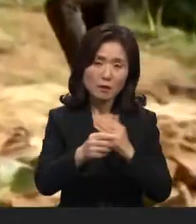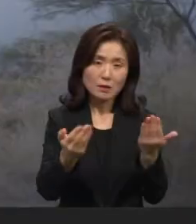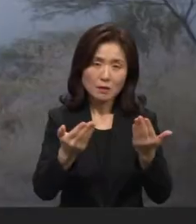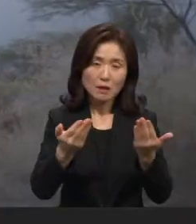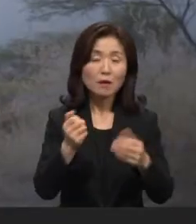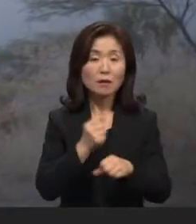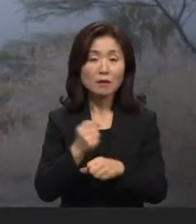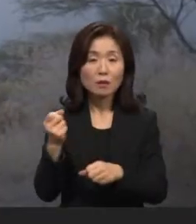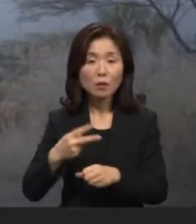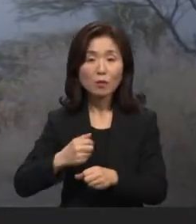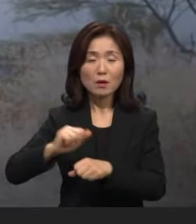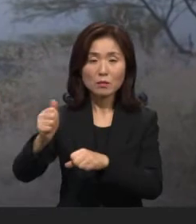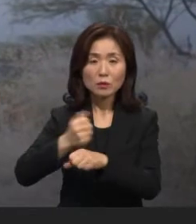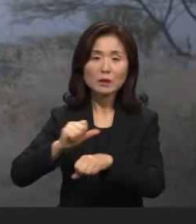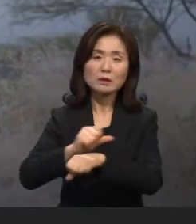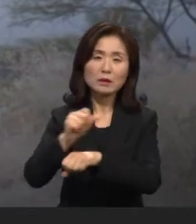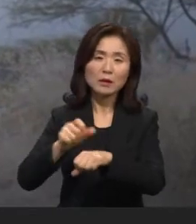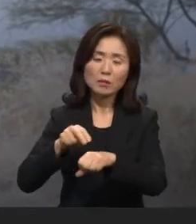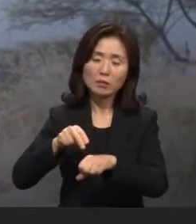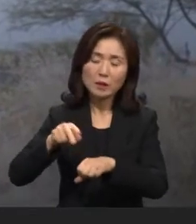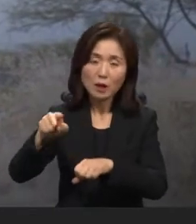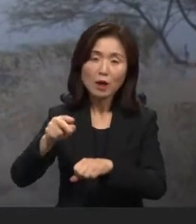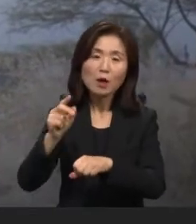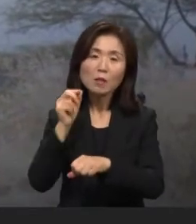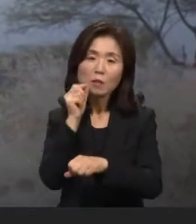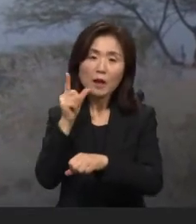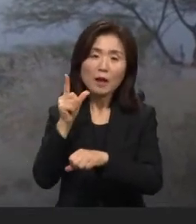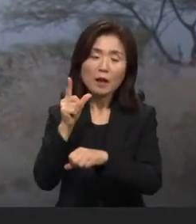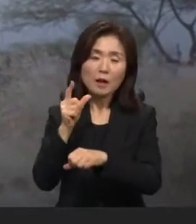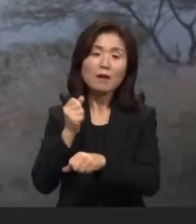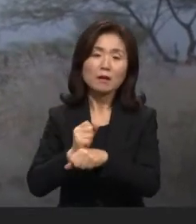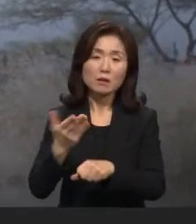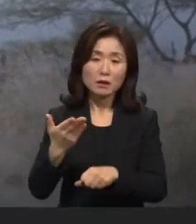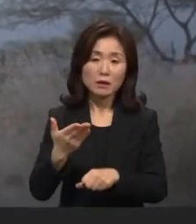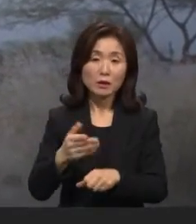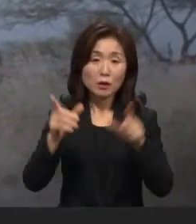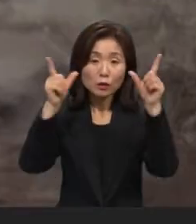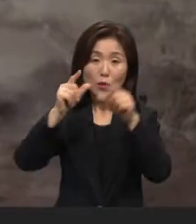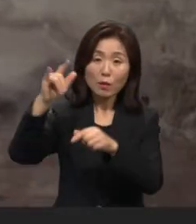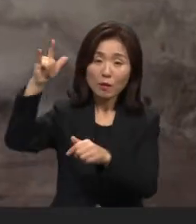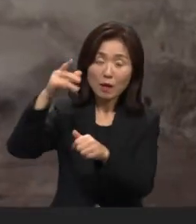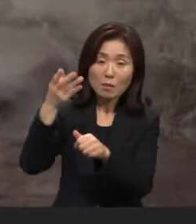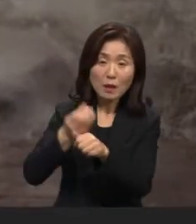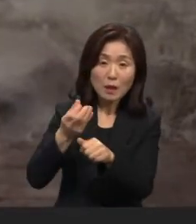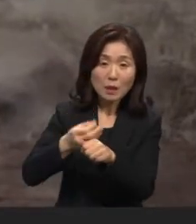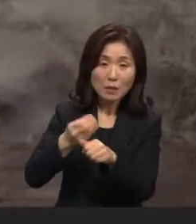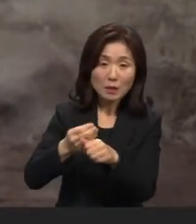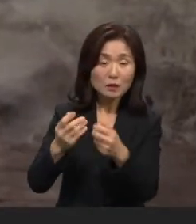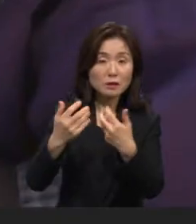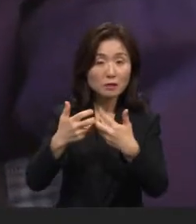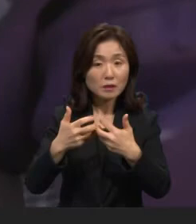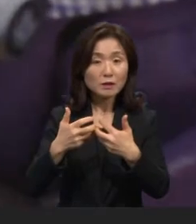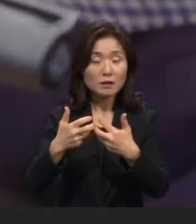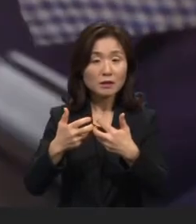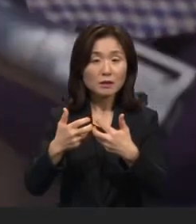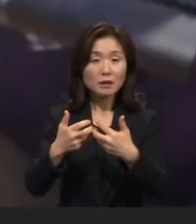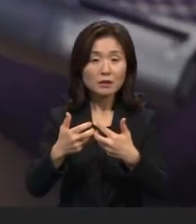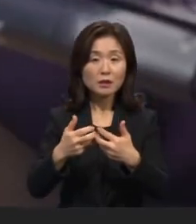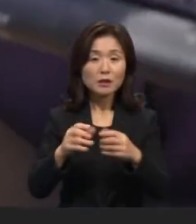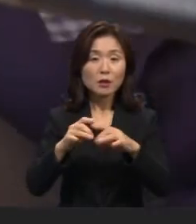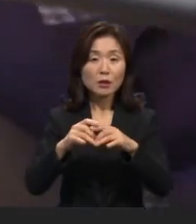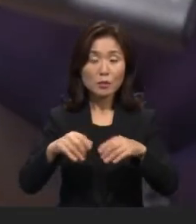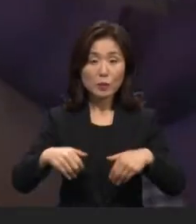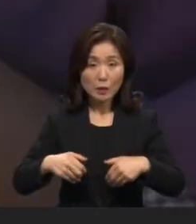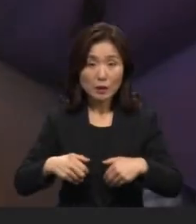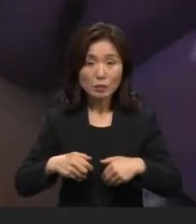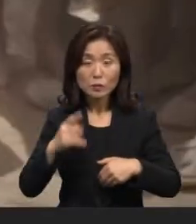합니다. 소모양의 태양광 충전 시스템은 전기가 필요한 가정의 부모들이 아이들을 일터 대신 학교로 보낼